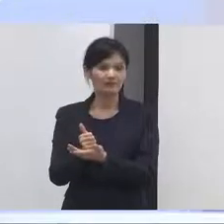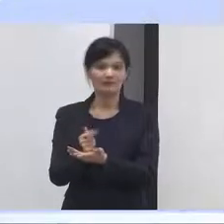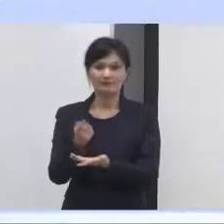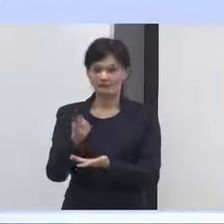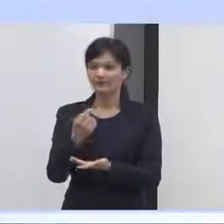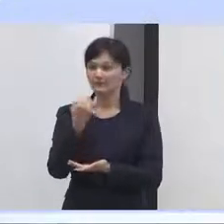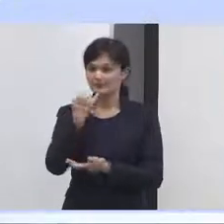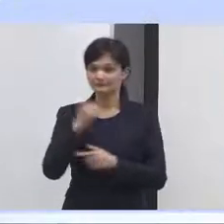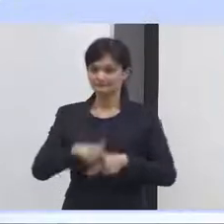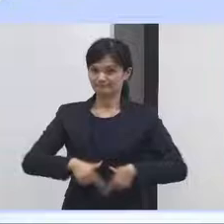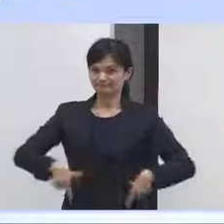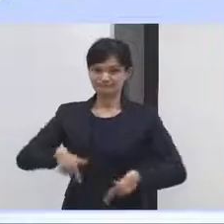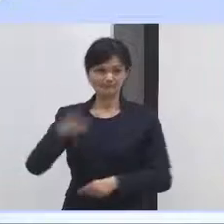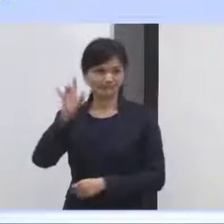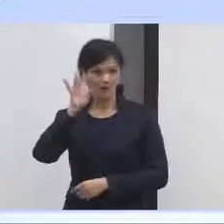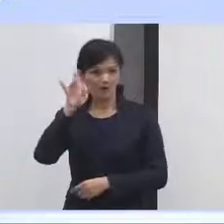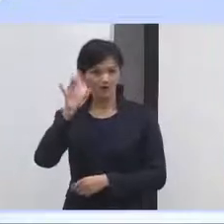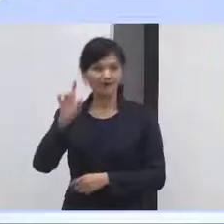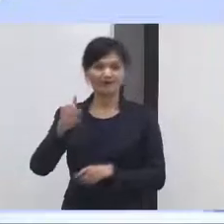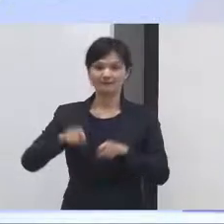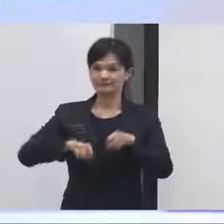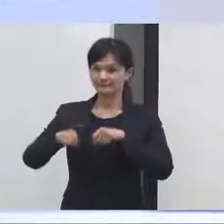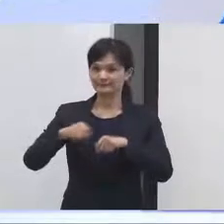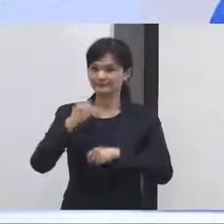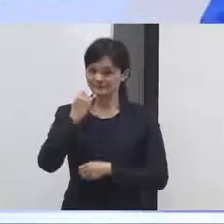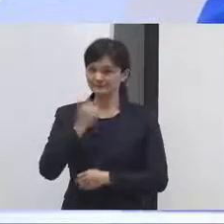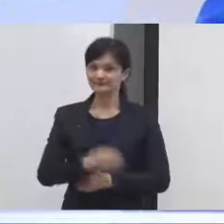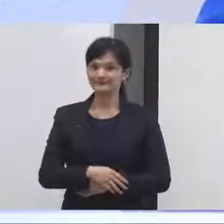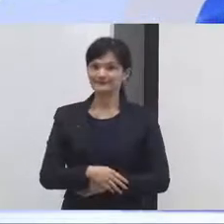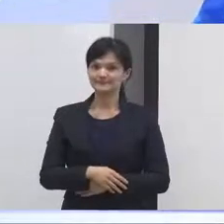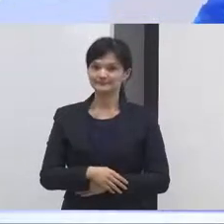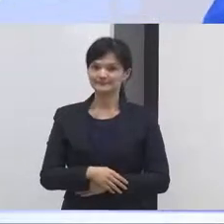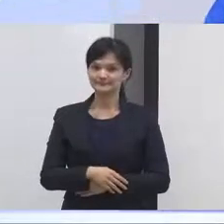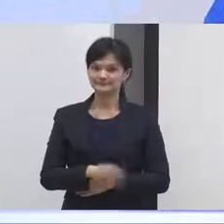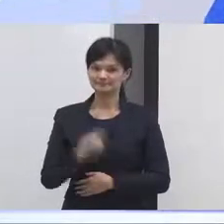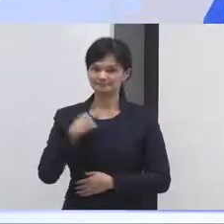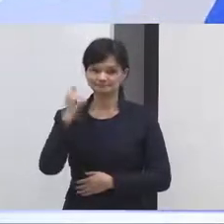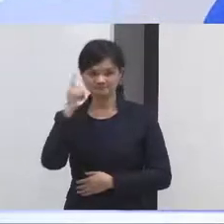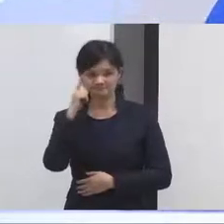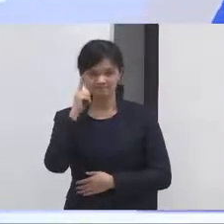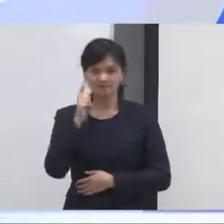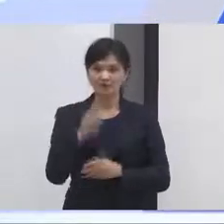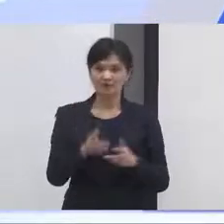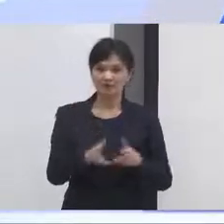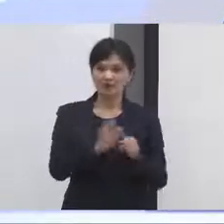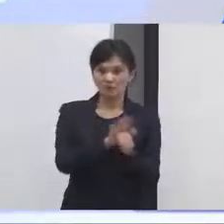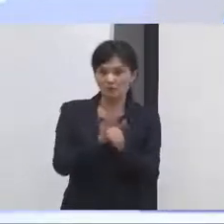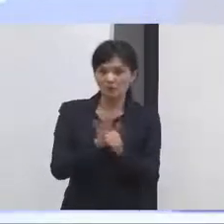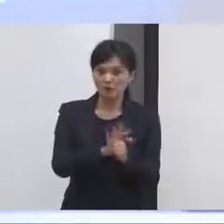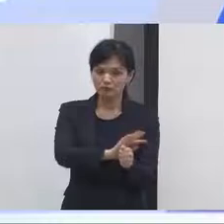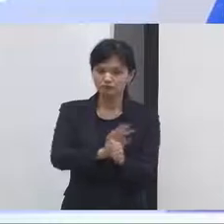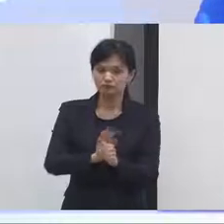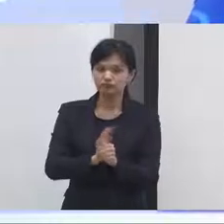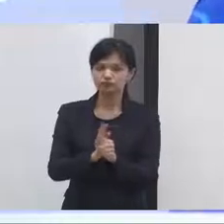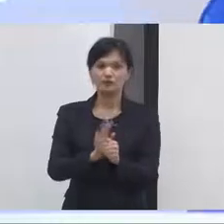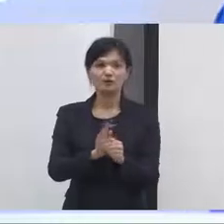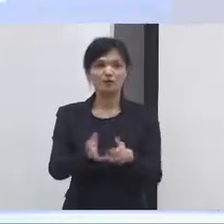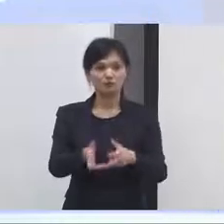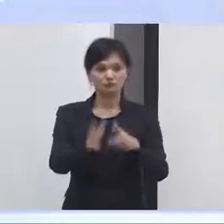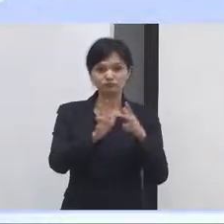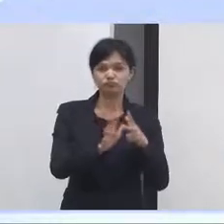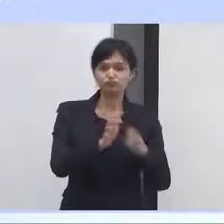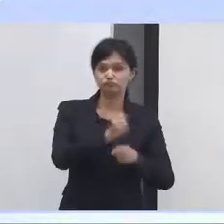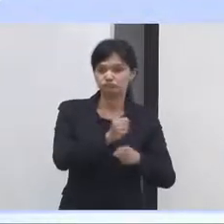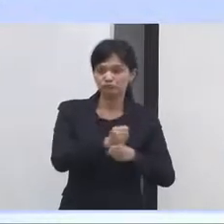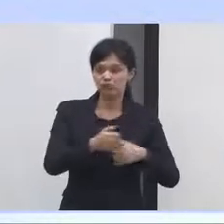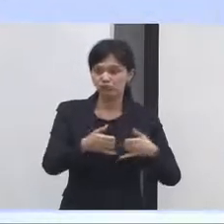要在以刚刚提到的选票的部分，就是我不用去铺桥造路，我也有机会去为大家服务，这是一个